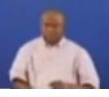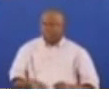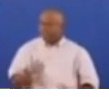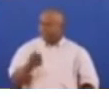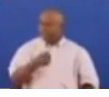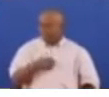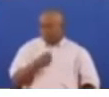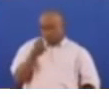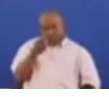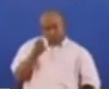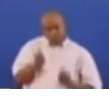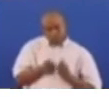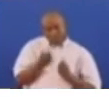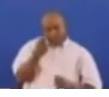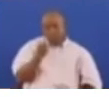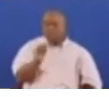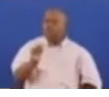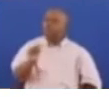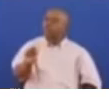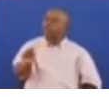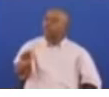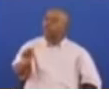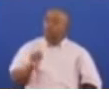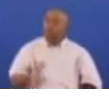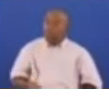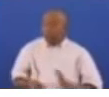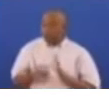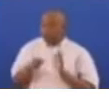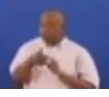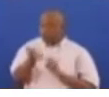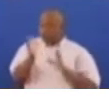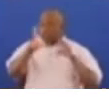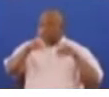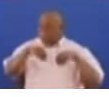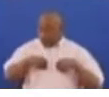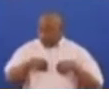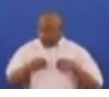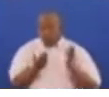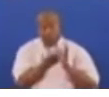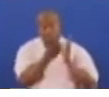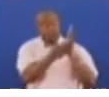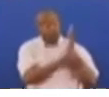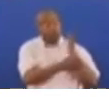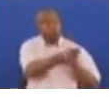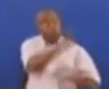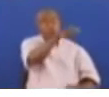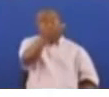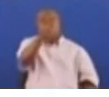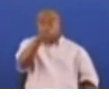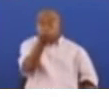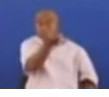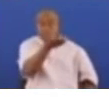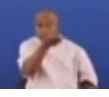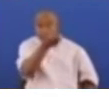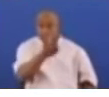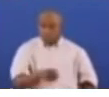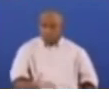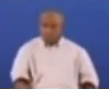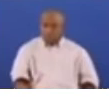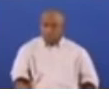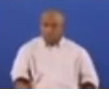mimi ni kubwa lakini ni dogo. Endapo tu yeye angeamua kuliendo kwa namna ile ambayo mimi